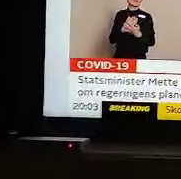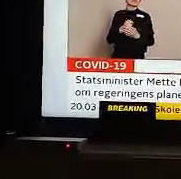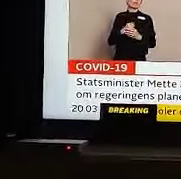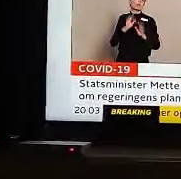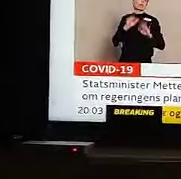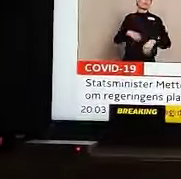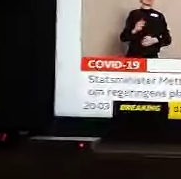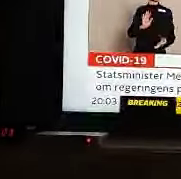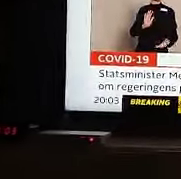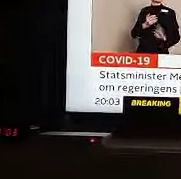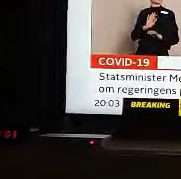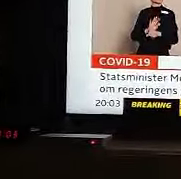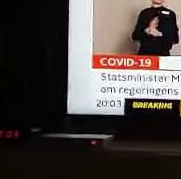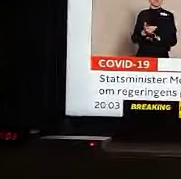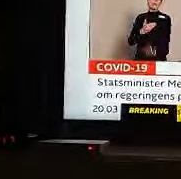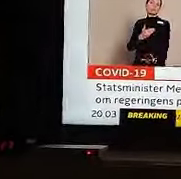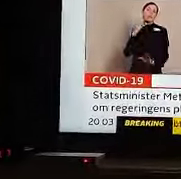الوزراء ميتي